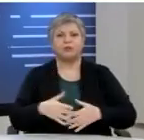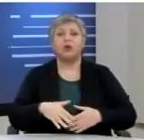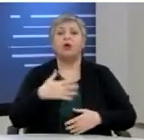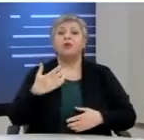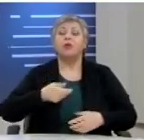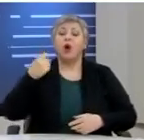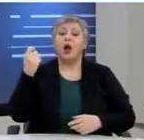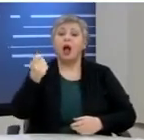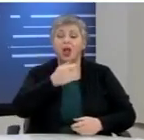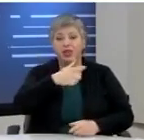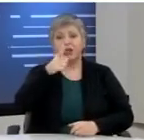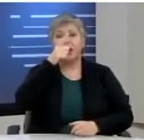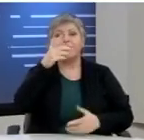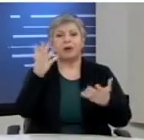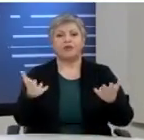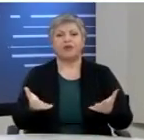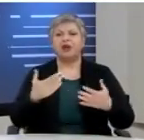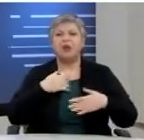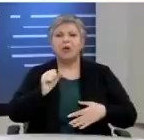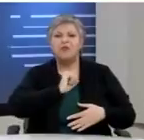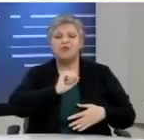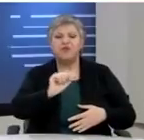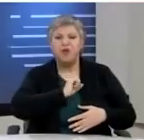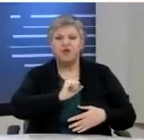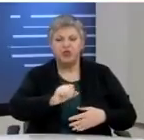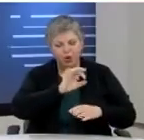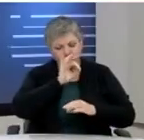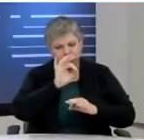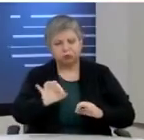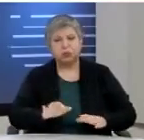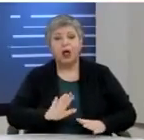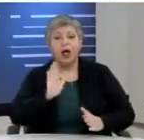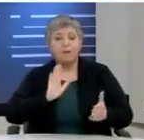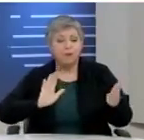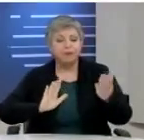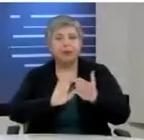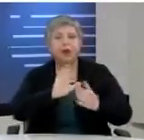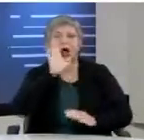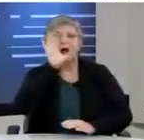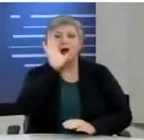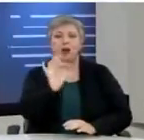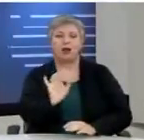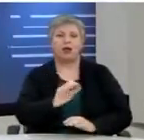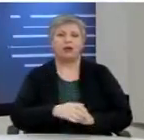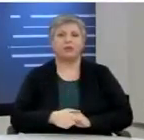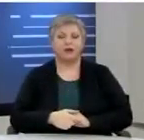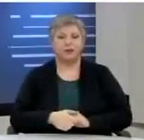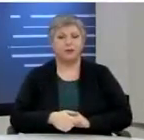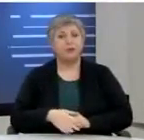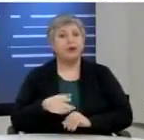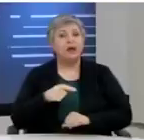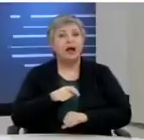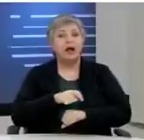εθνικής περηφάνειας. Δεν έχουμε να φοβηθούμε τίποτα κοιτάζοντας την αλήθεια. Είναι μια ιστορική